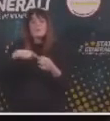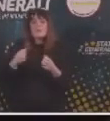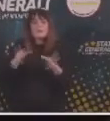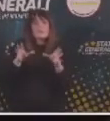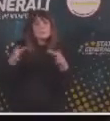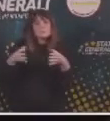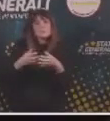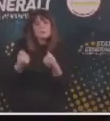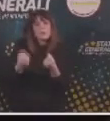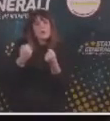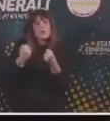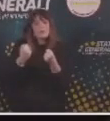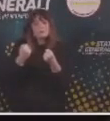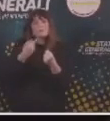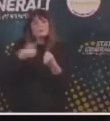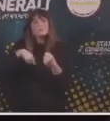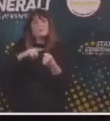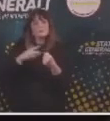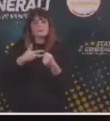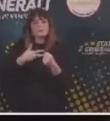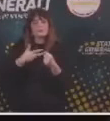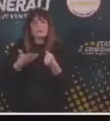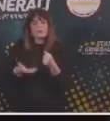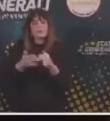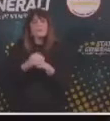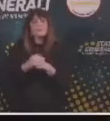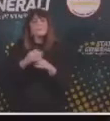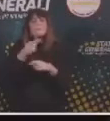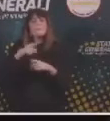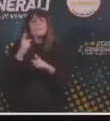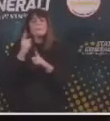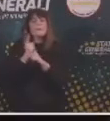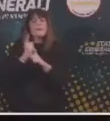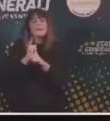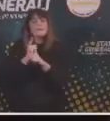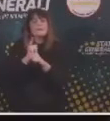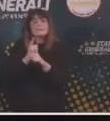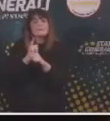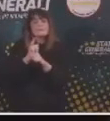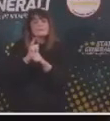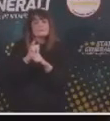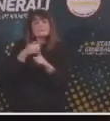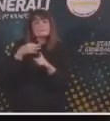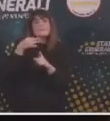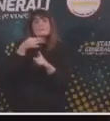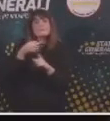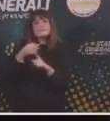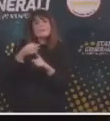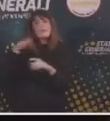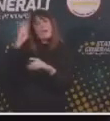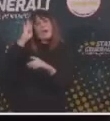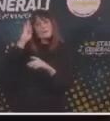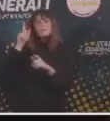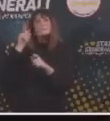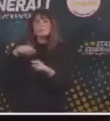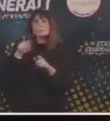nostra forza facendo sintesi tra diverse tra le diverse sensibilità che ci sono al nostro interno e alimentando